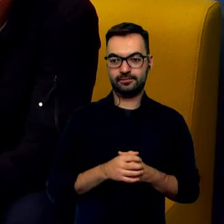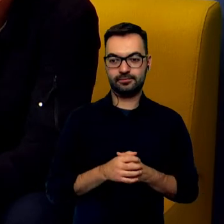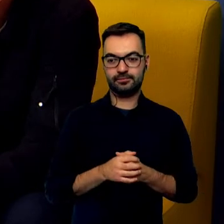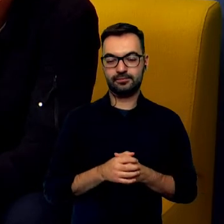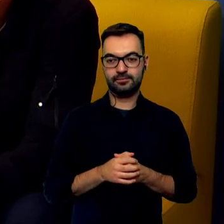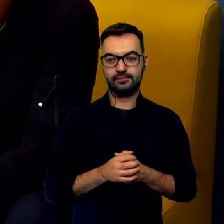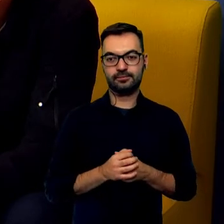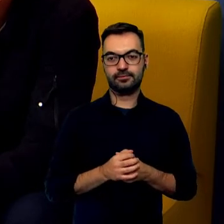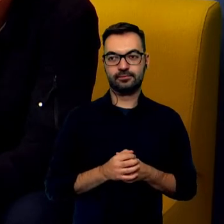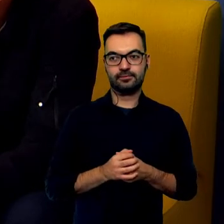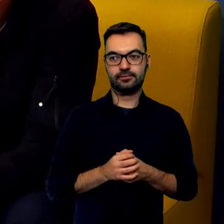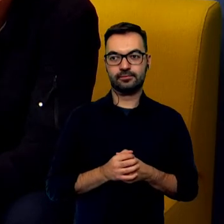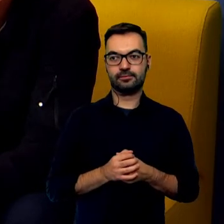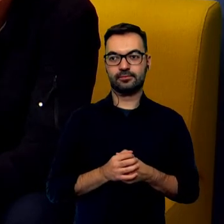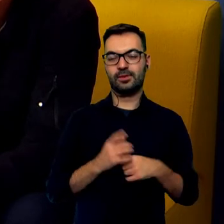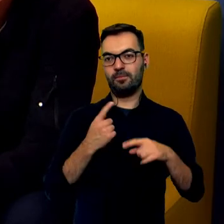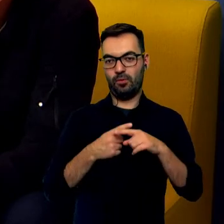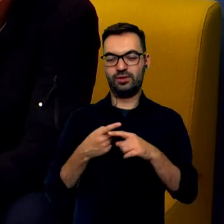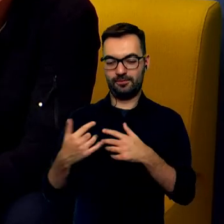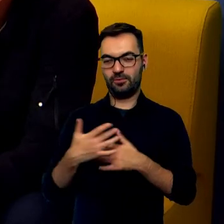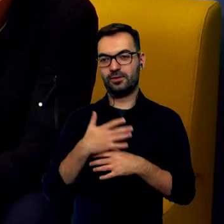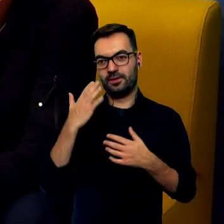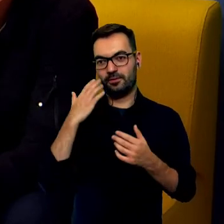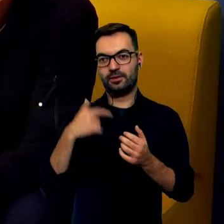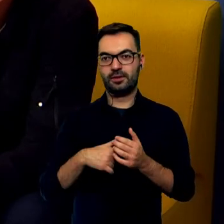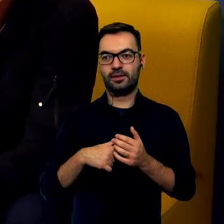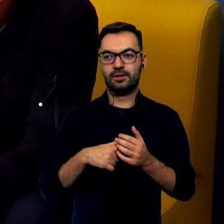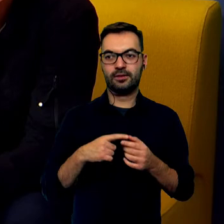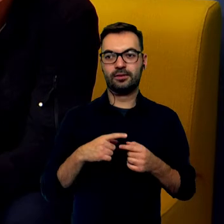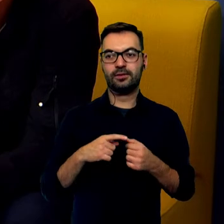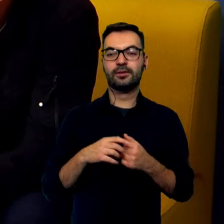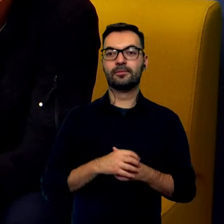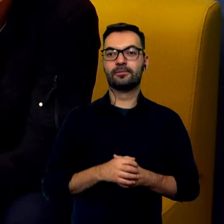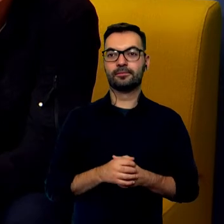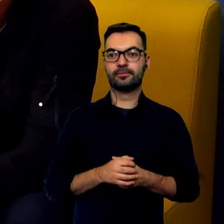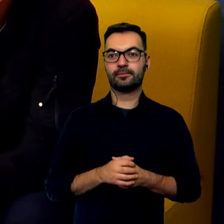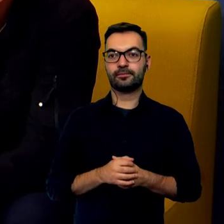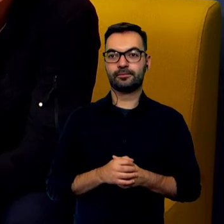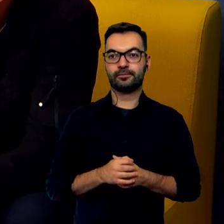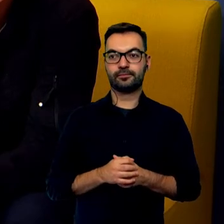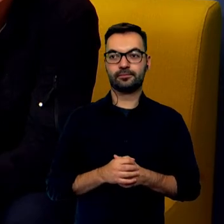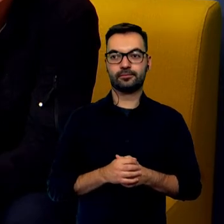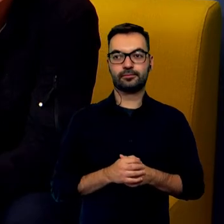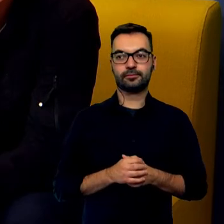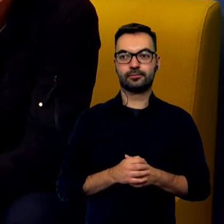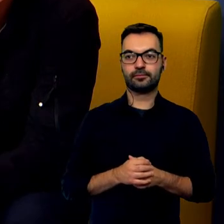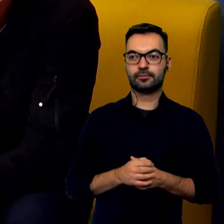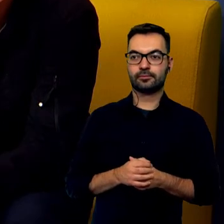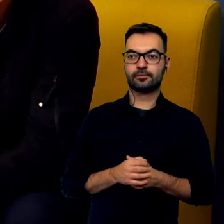bardziej na mnie wpłynie pozytywnie, no bo tu w tym kontekście rozmawiamy, no bo